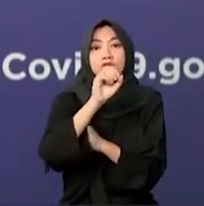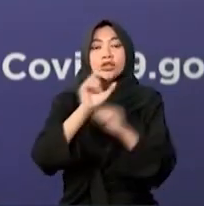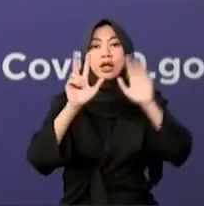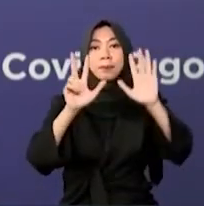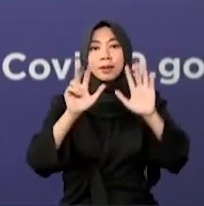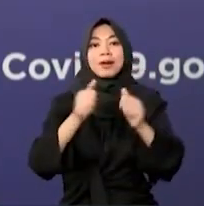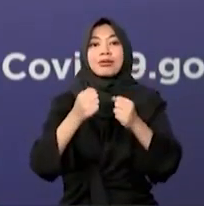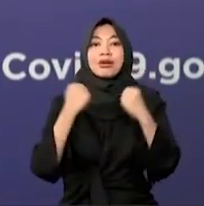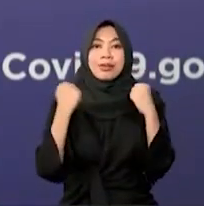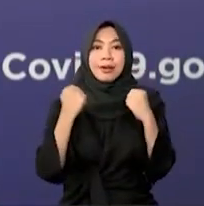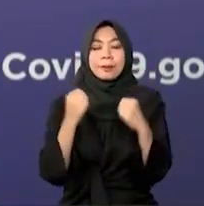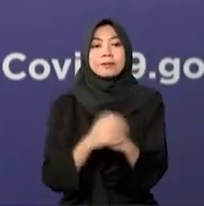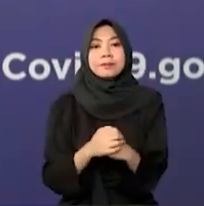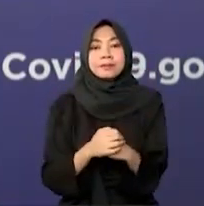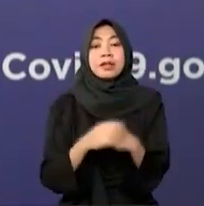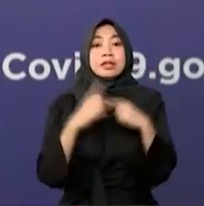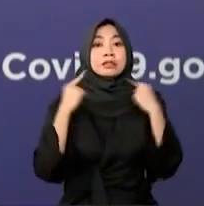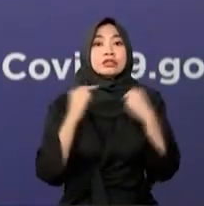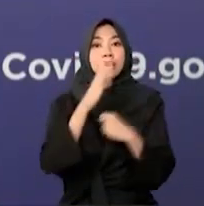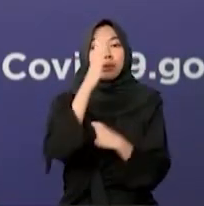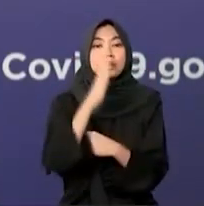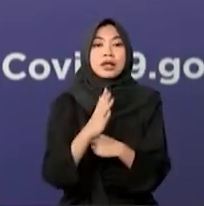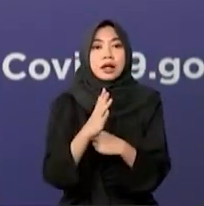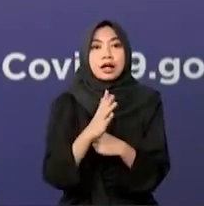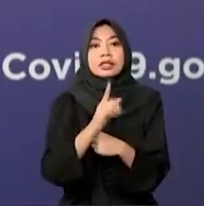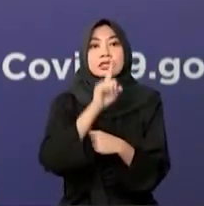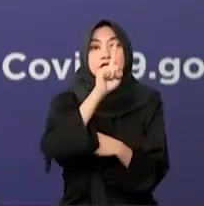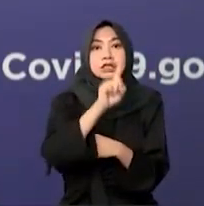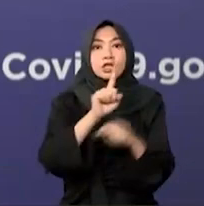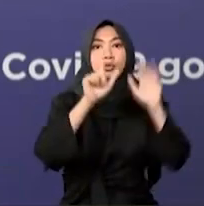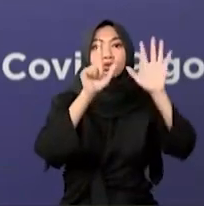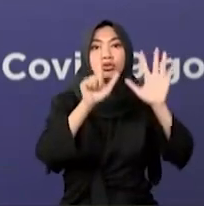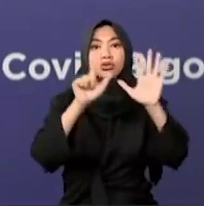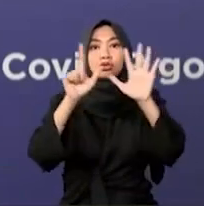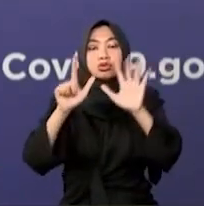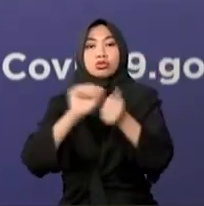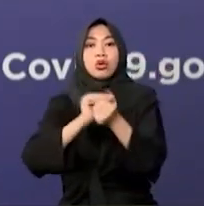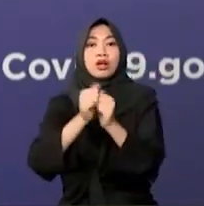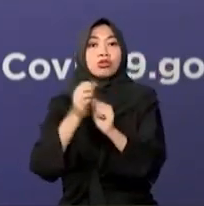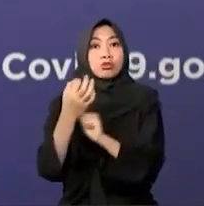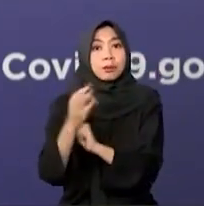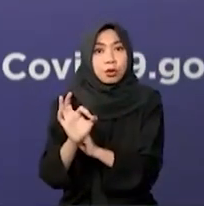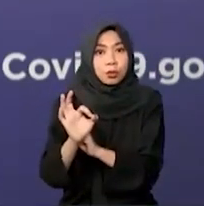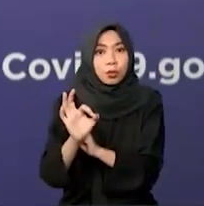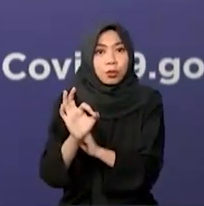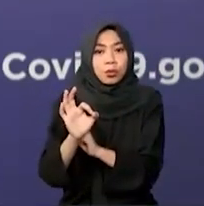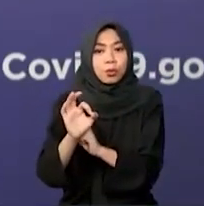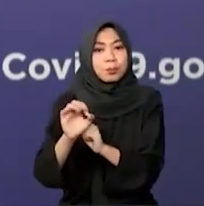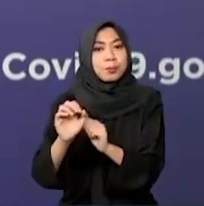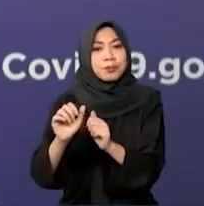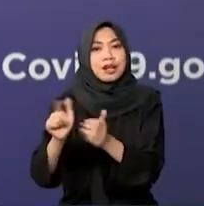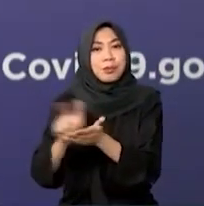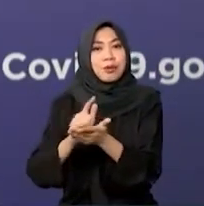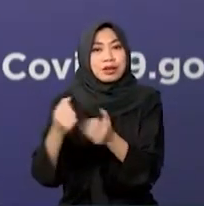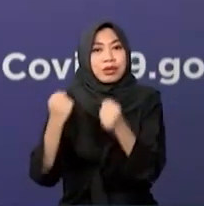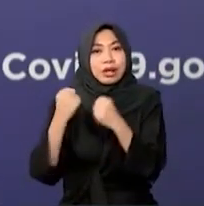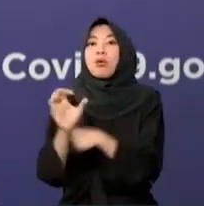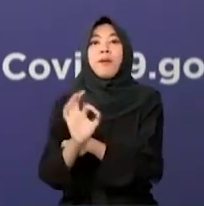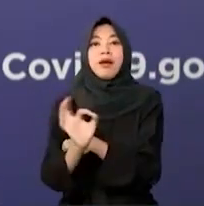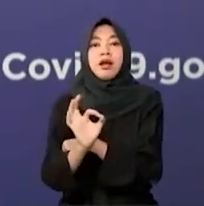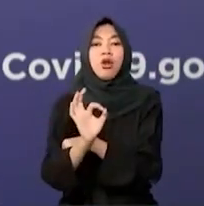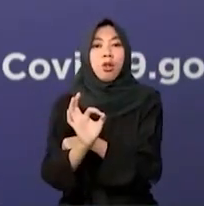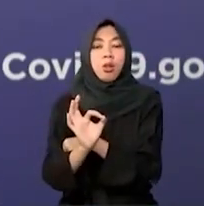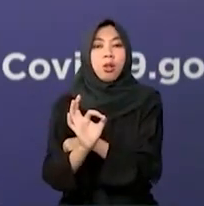sembuh Jawa Tengah 177 kasus baru dan belum ada laporan sembuh